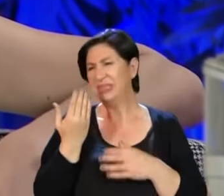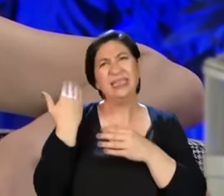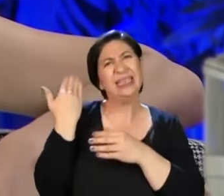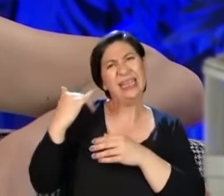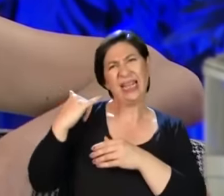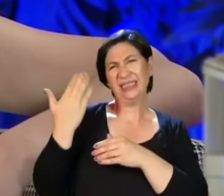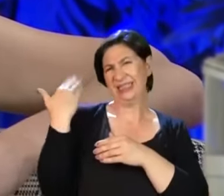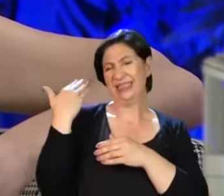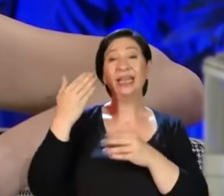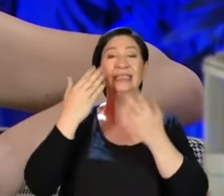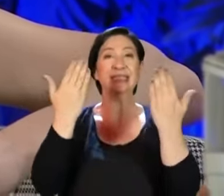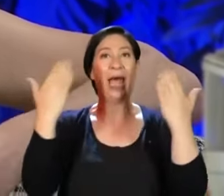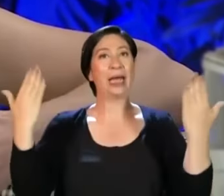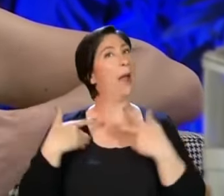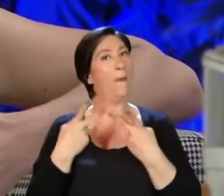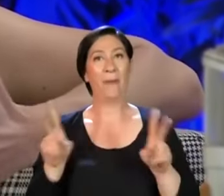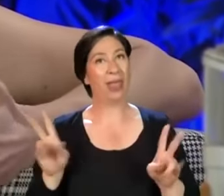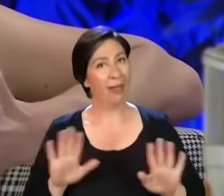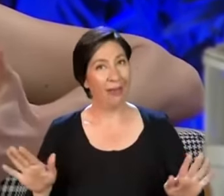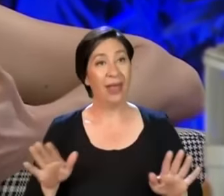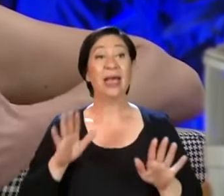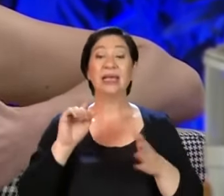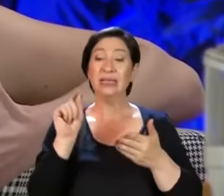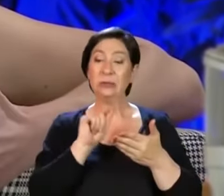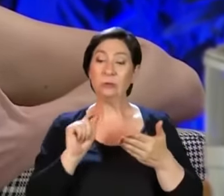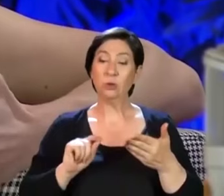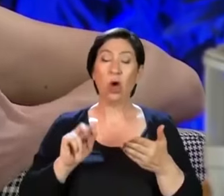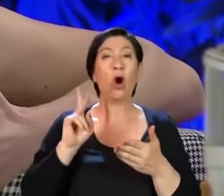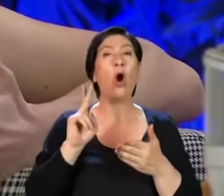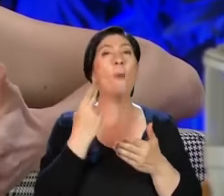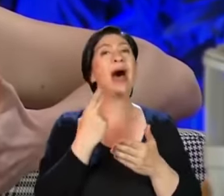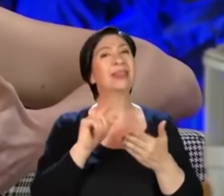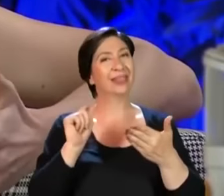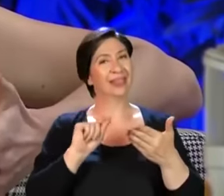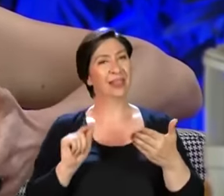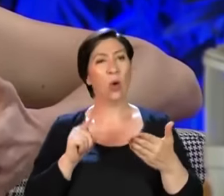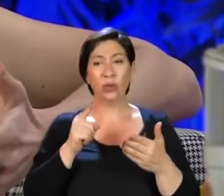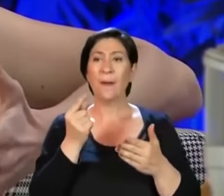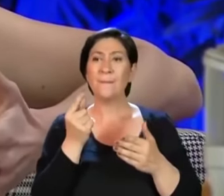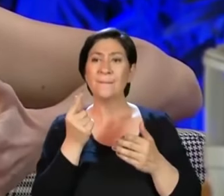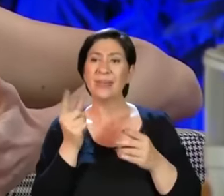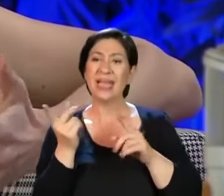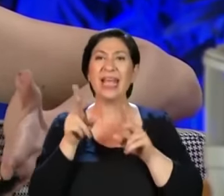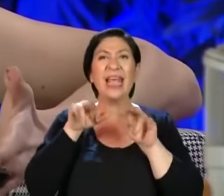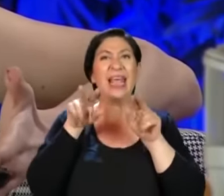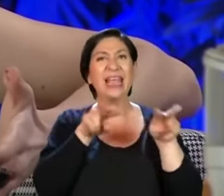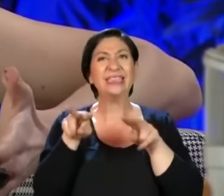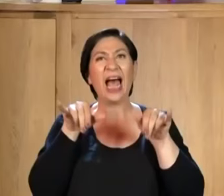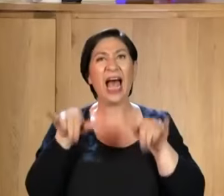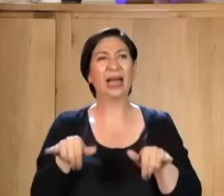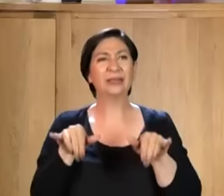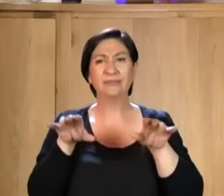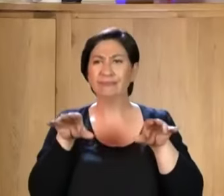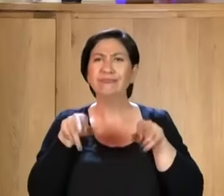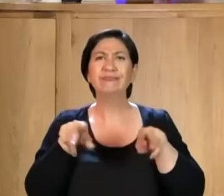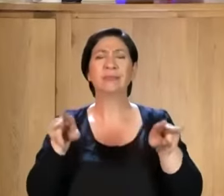açmıştım Eee yazıs yazı ise Roman Eee o da bir yandan sürüyor Ben aslında şey bayağı bir köşe